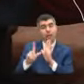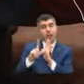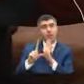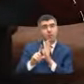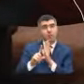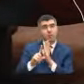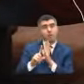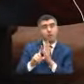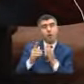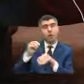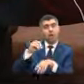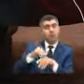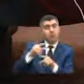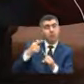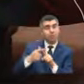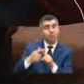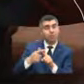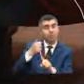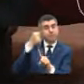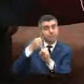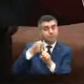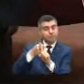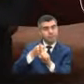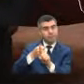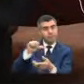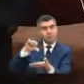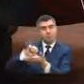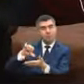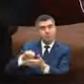التضامن. أيضا هناك تم إصلاح المراكز الجهوية.